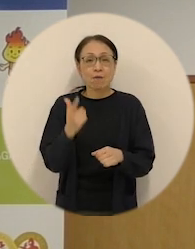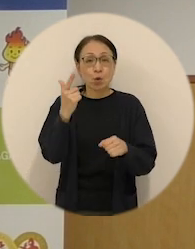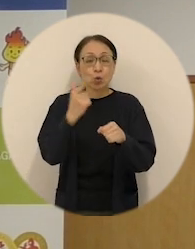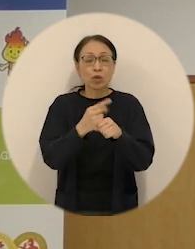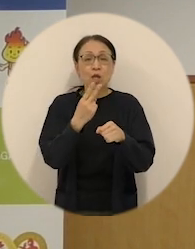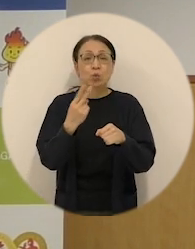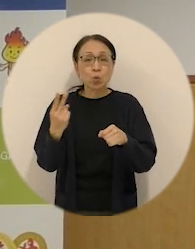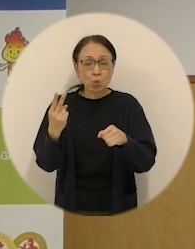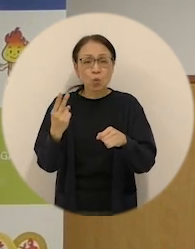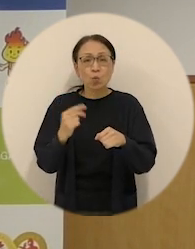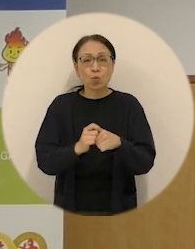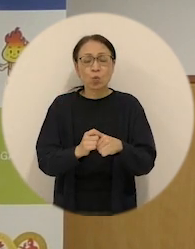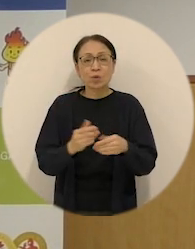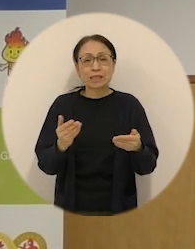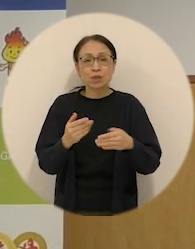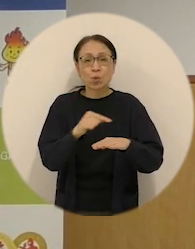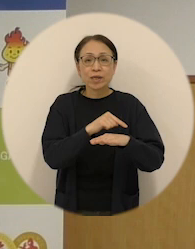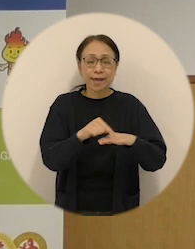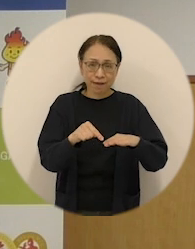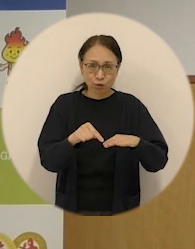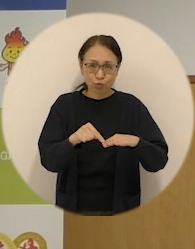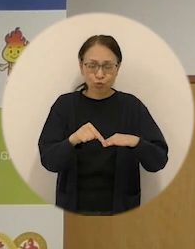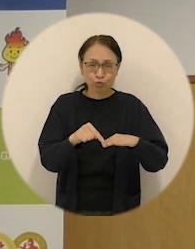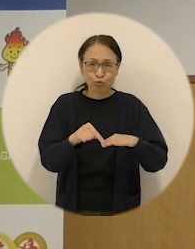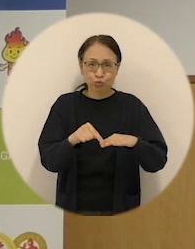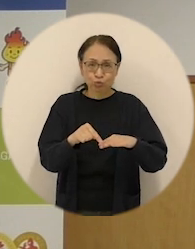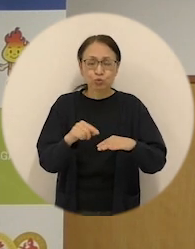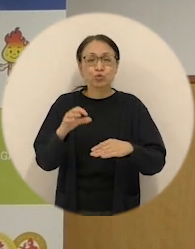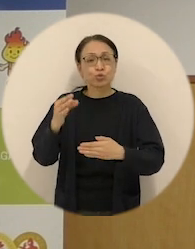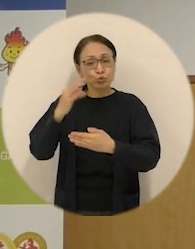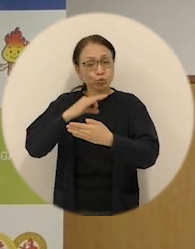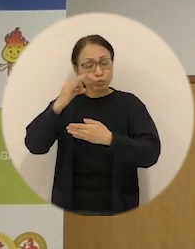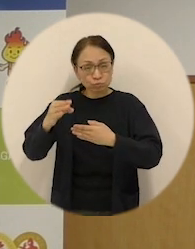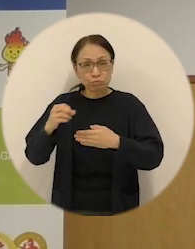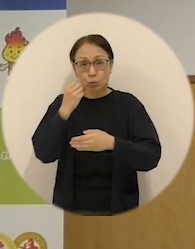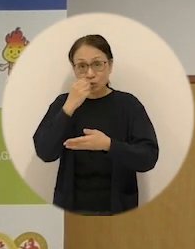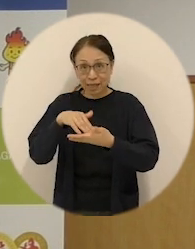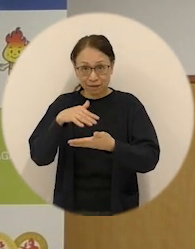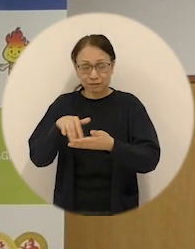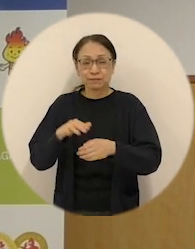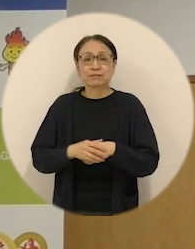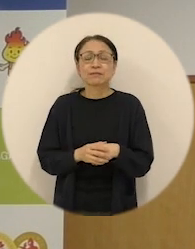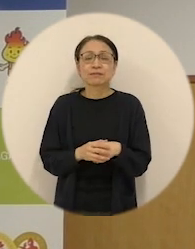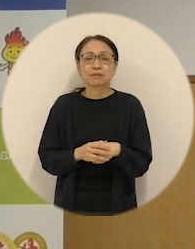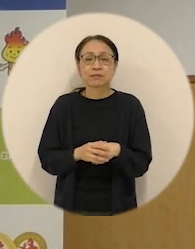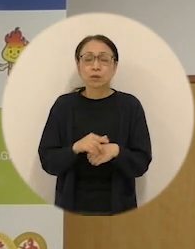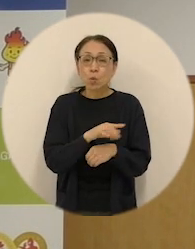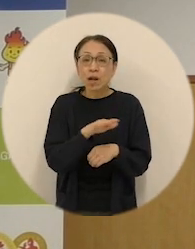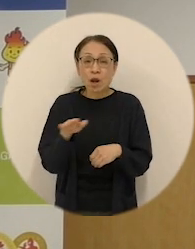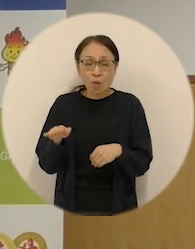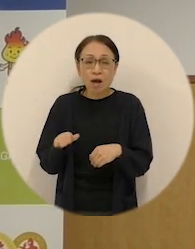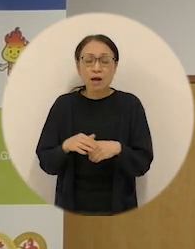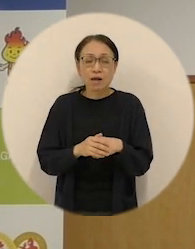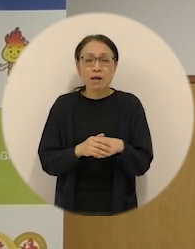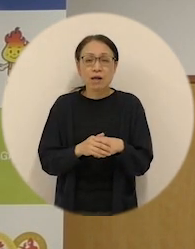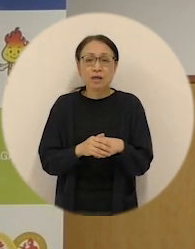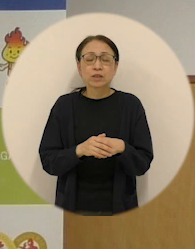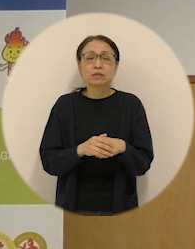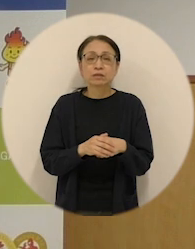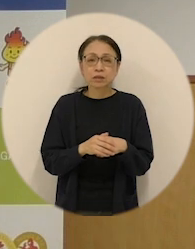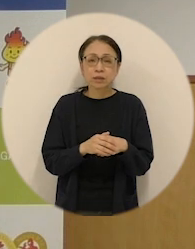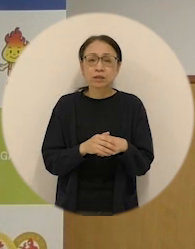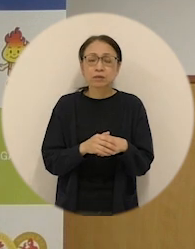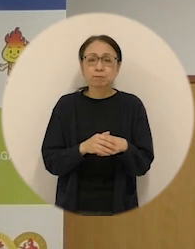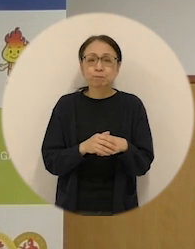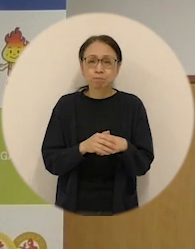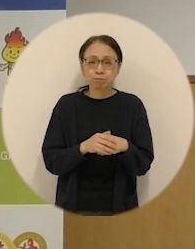度事業計画及び収支予算についてでありますがこれらは公益財団法人